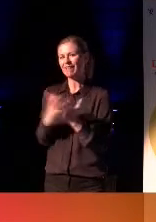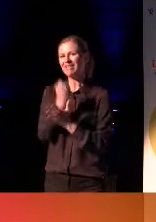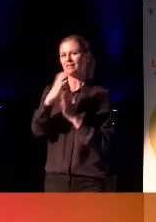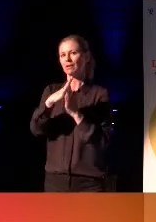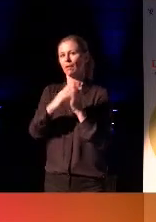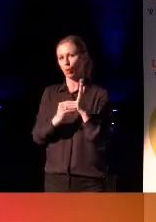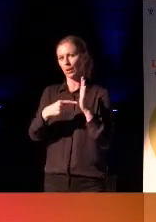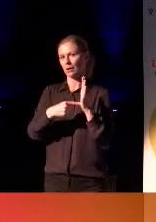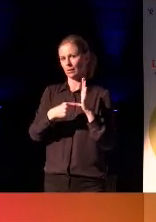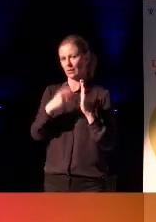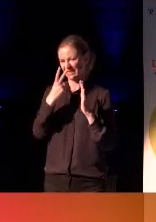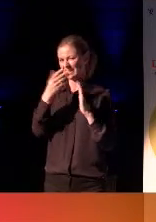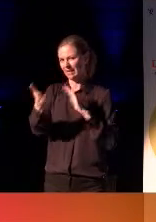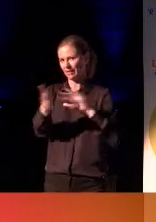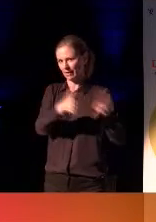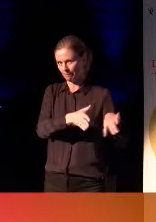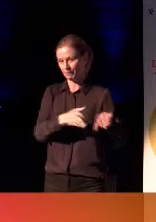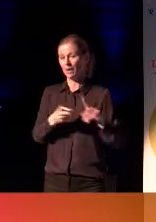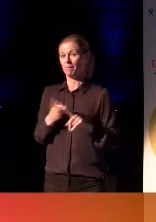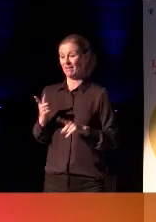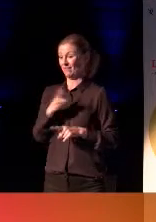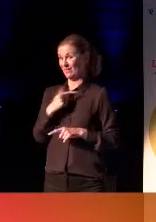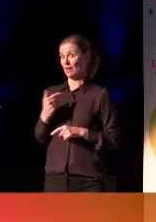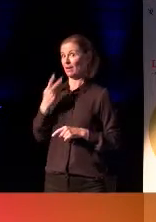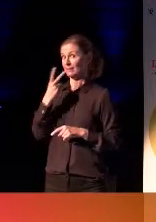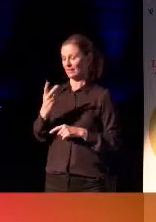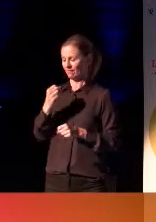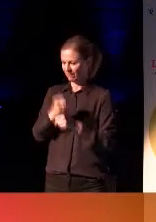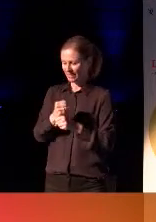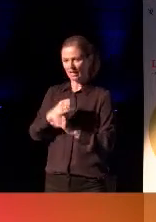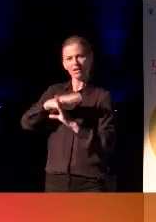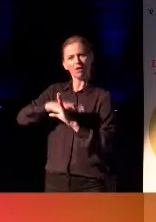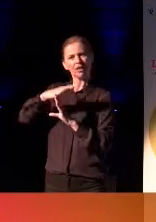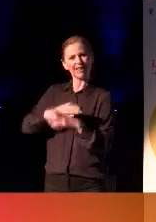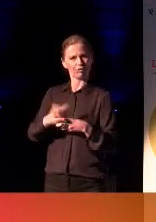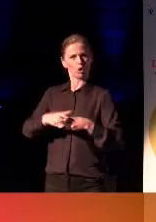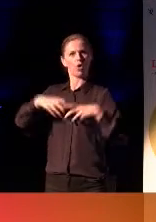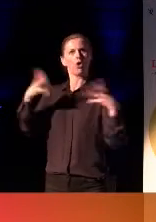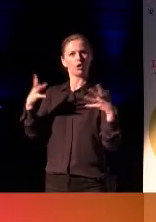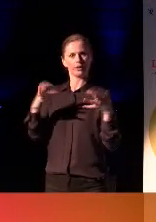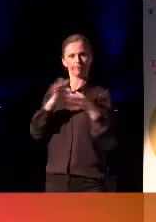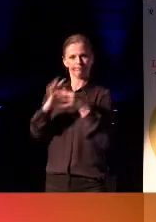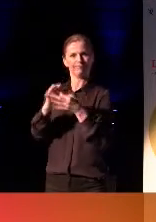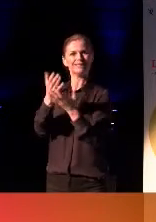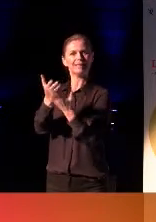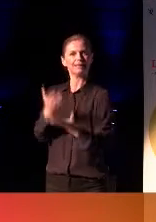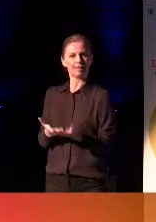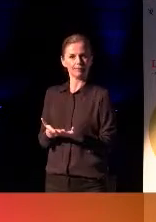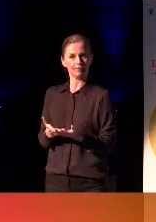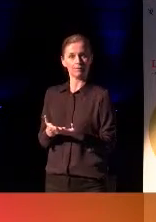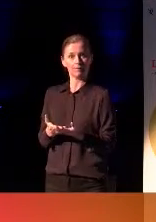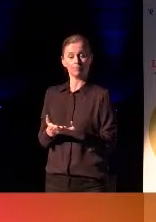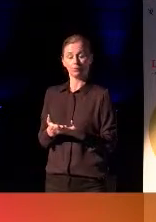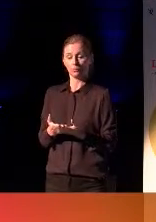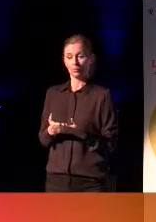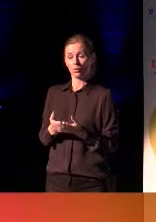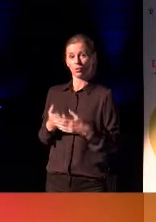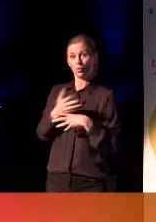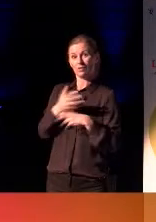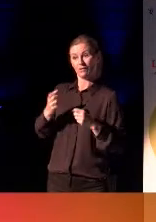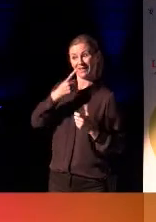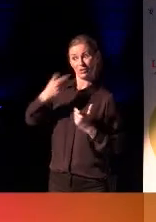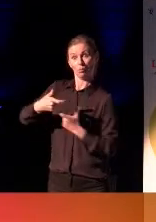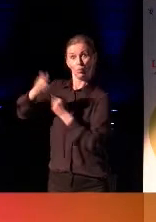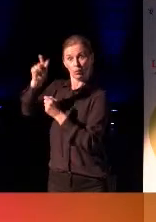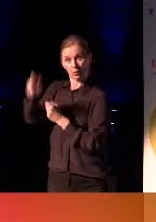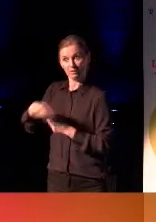senere, sett tydelig at det gir økt kvalitet I tjenesten, altså sett fra de som mottar